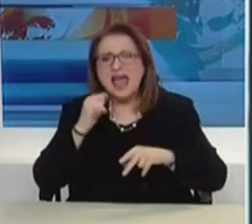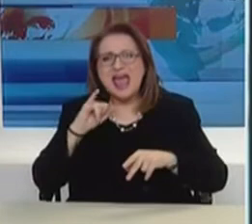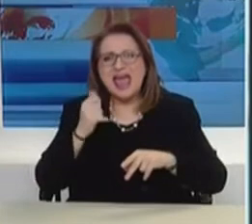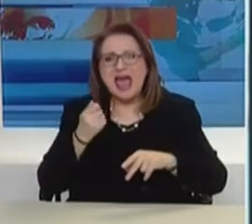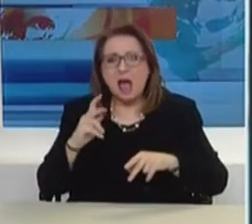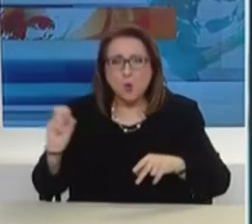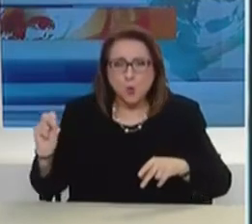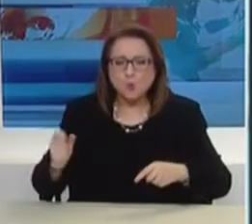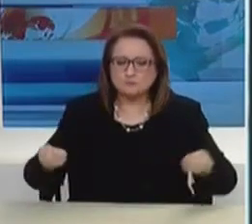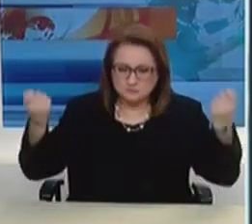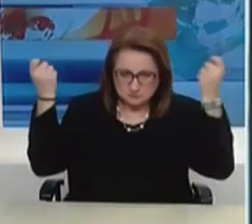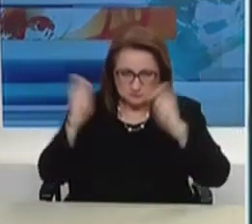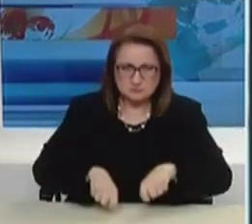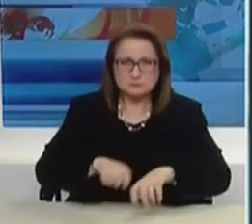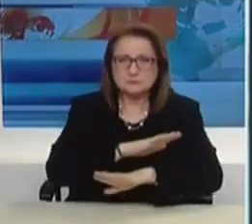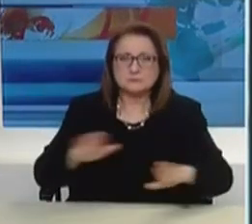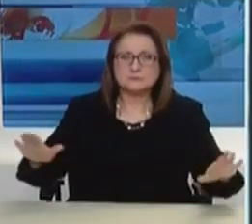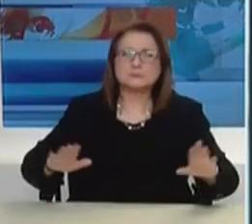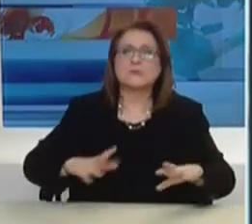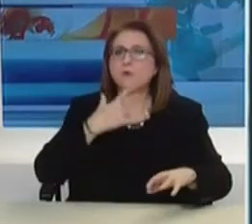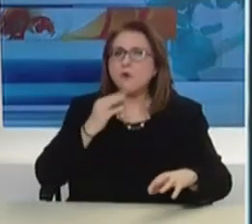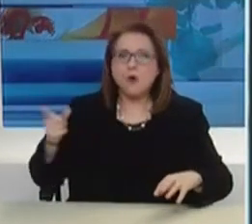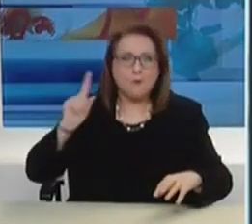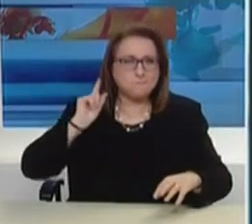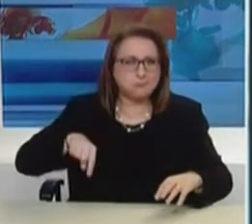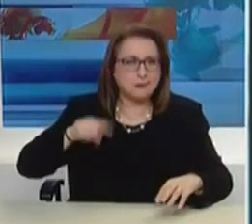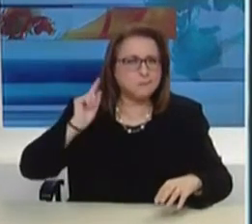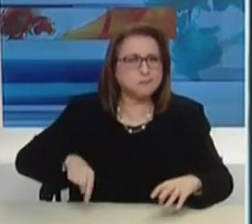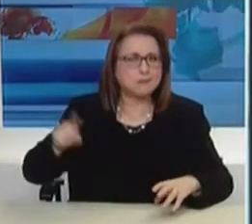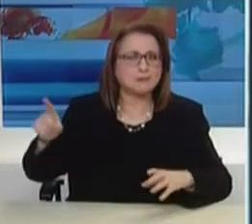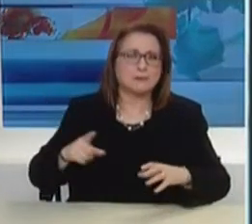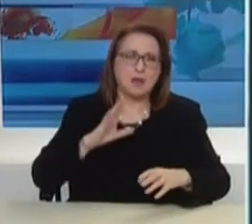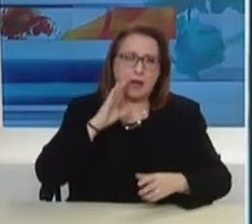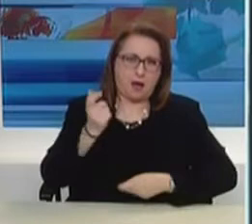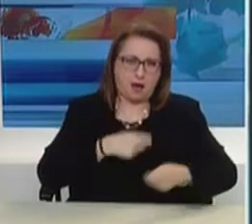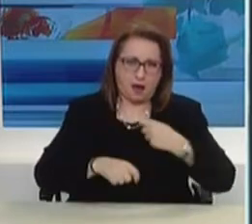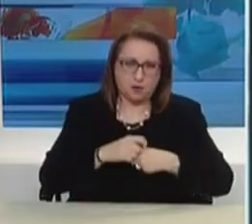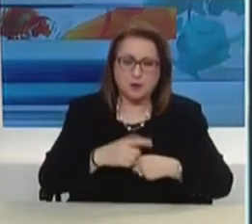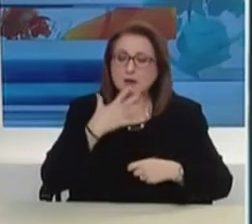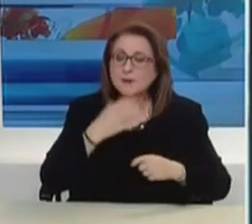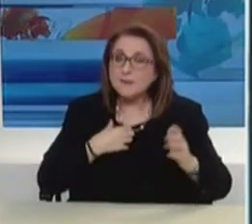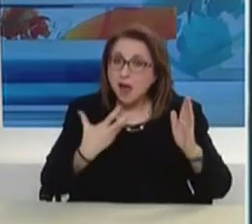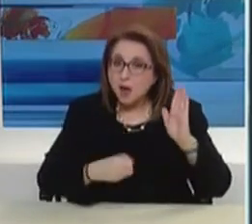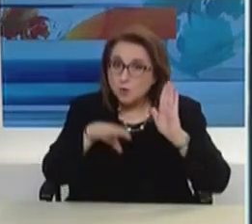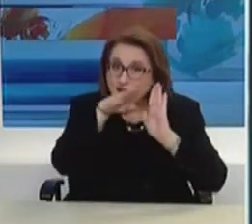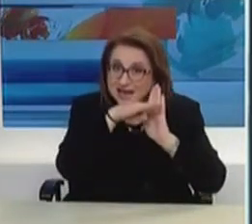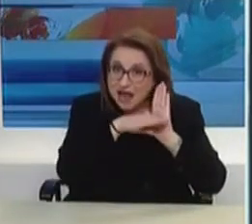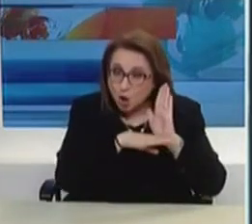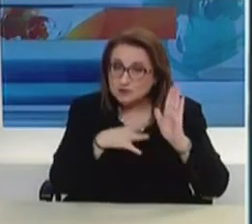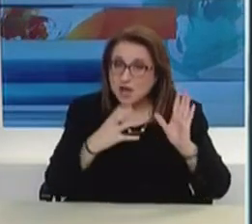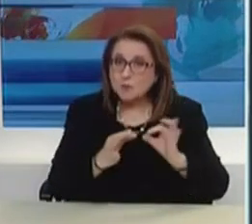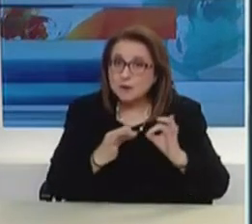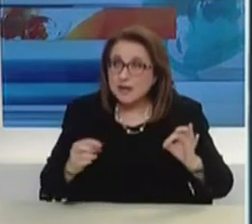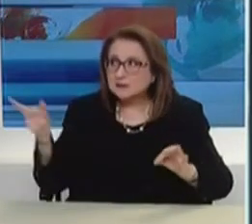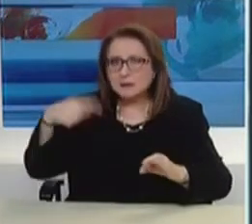αφορούν στη λειτουργία τους κατά τη συγκεκριμένη περίοδο. Τα μέτρα και οι κανόνες υπάρχουν για να τηρούνται. Και αυτό πρέπει να είναι αδιαπραγμάτευτο